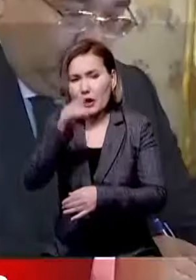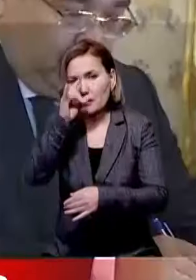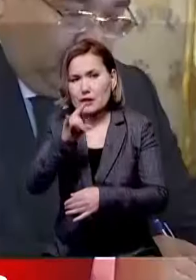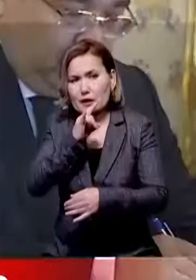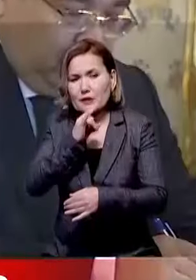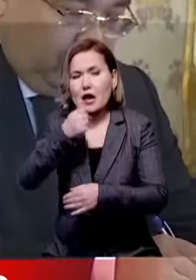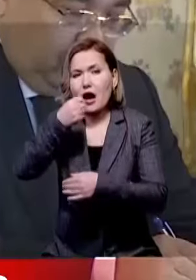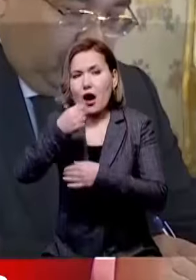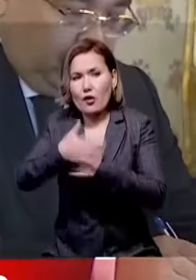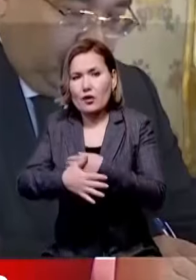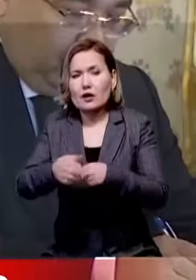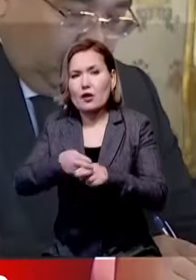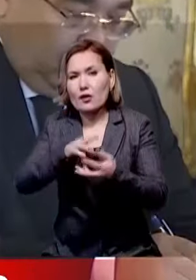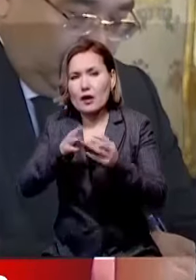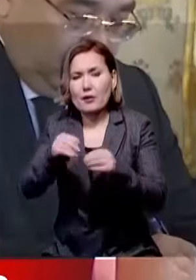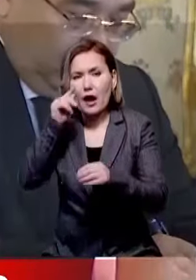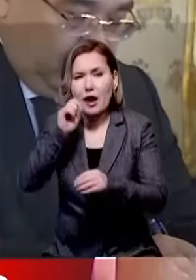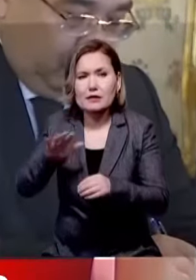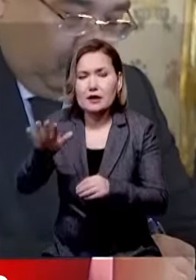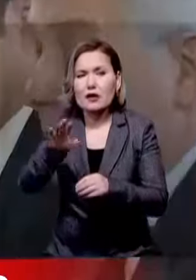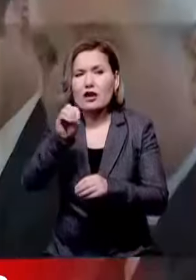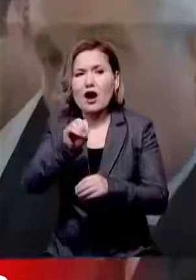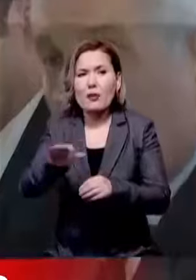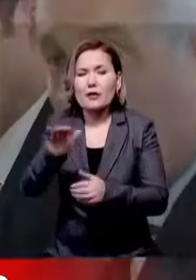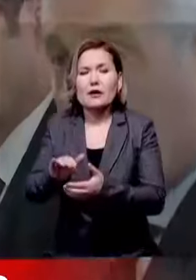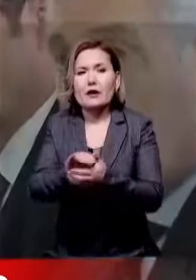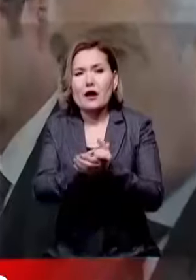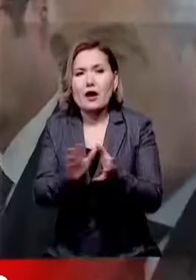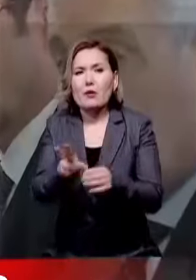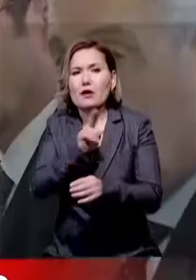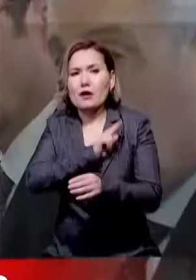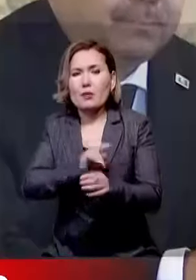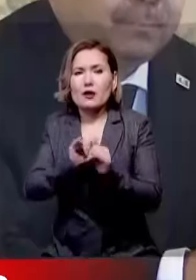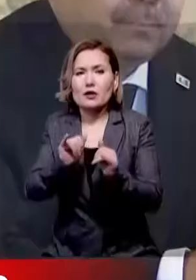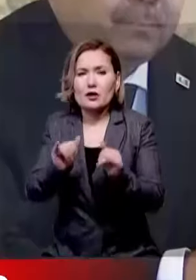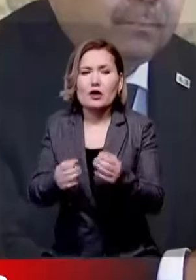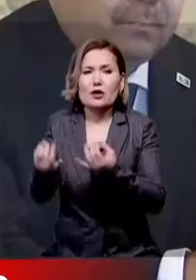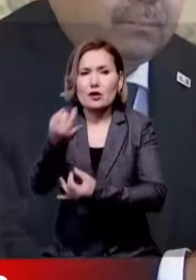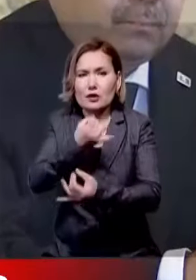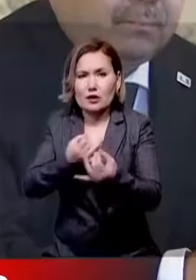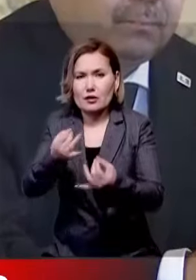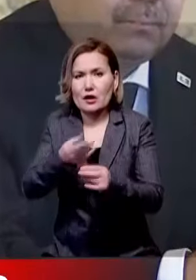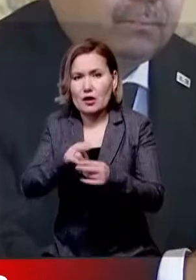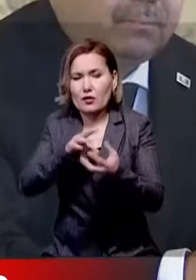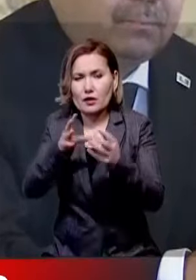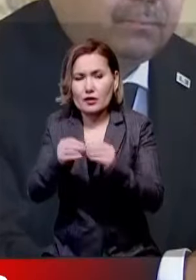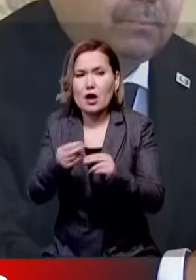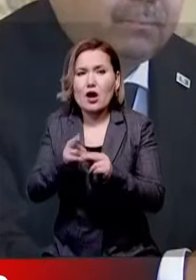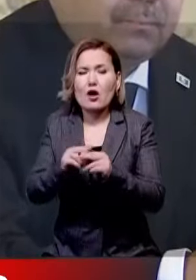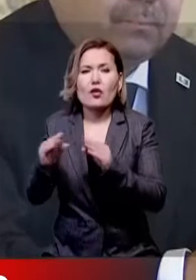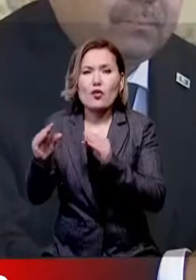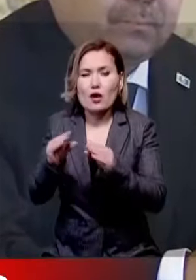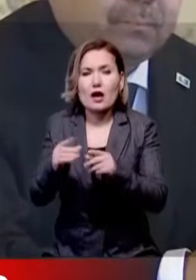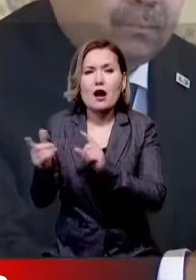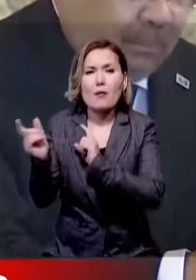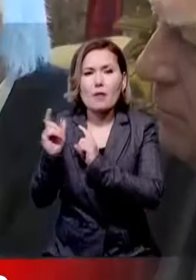Сонымен қатар тараптар Қазақстан мен Орталық Азияның Еуропа одағымен арасындағы ынтымақтастықты дамыту жайын талқылап, көлік